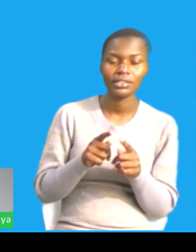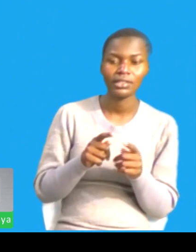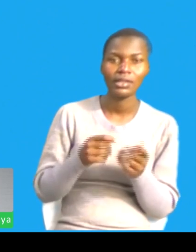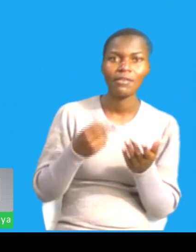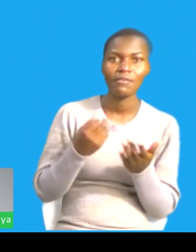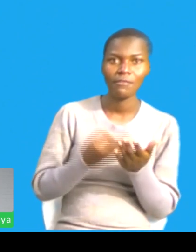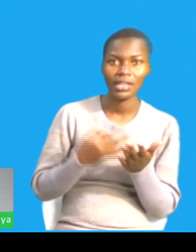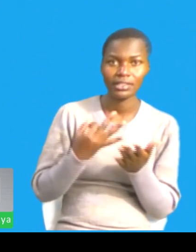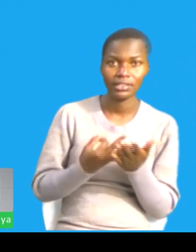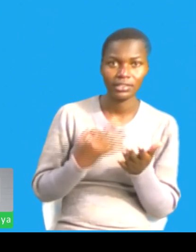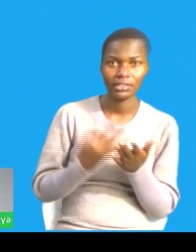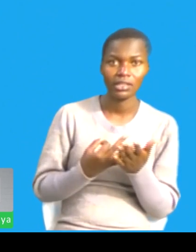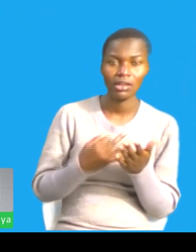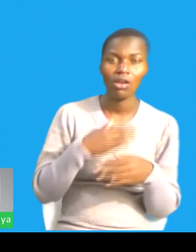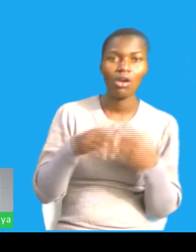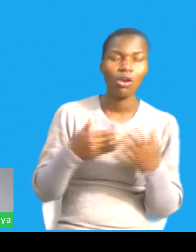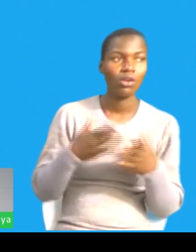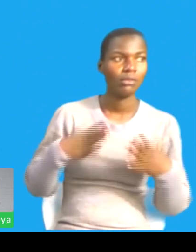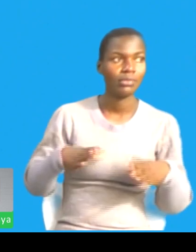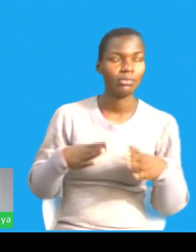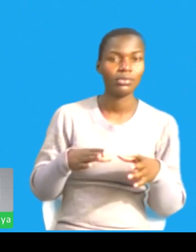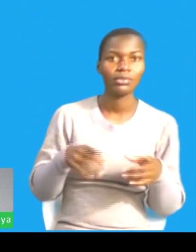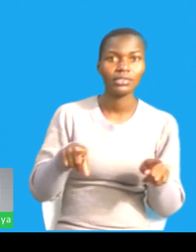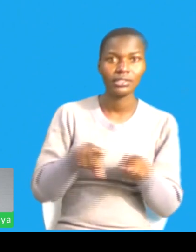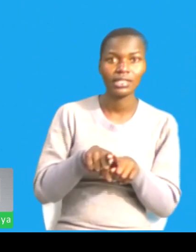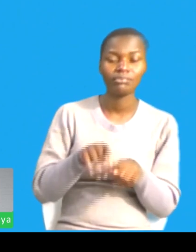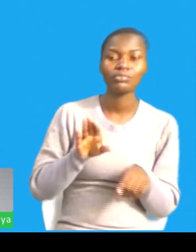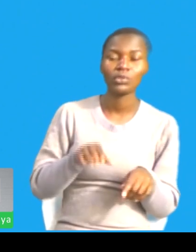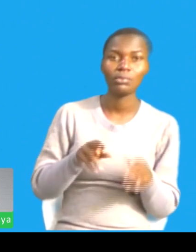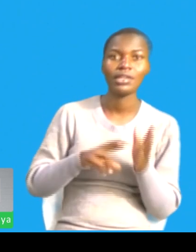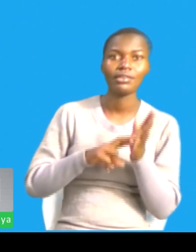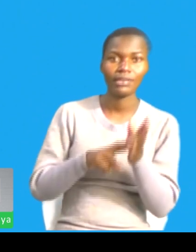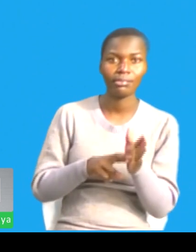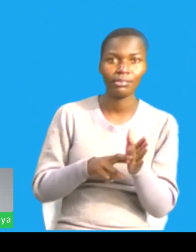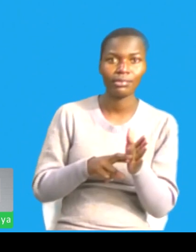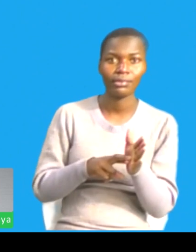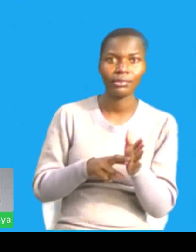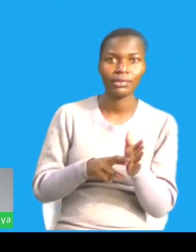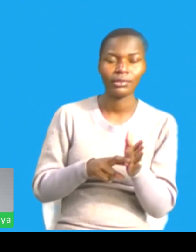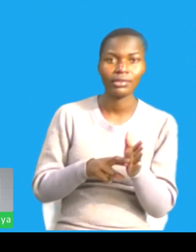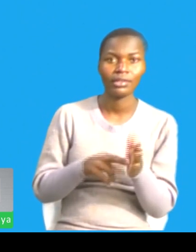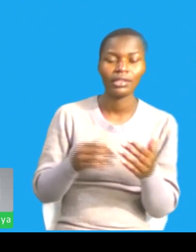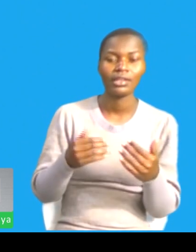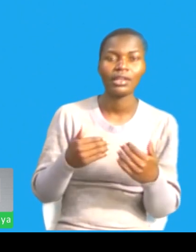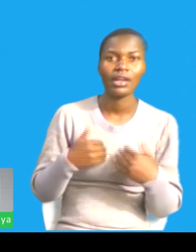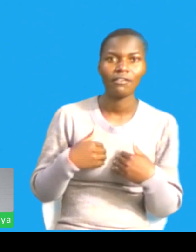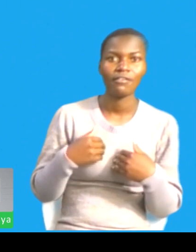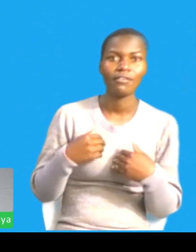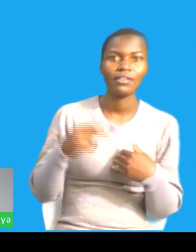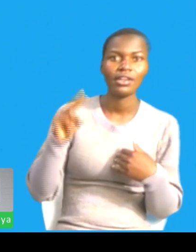inawekwa kila mtu, hata women rep wanafikiria defund peke yake ndio akikuwa nayo. Women rep wako na hiyo National